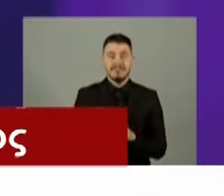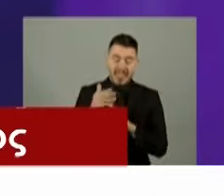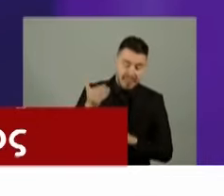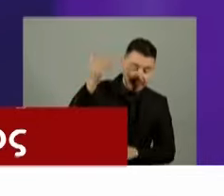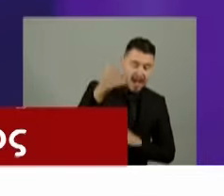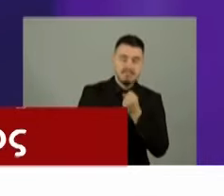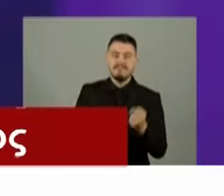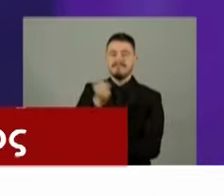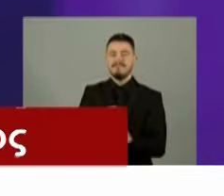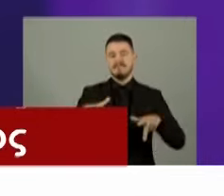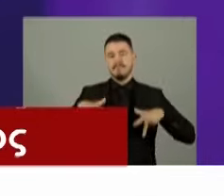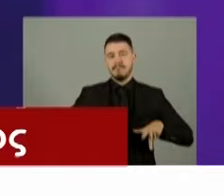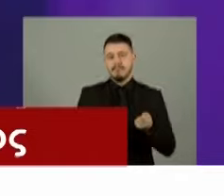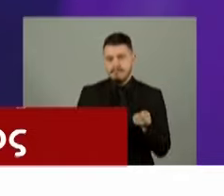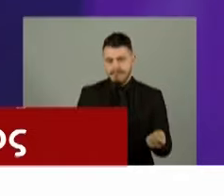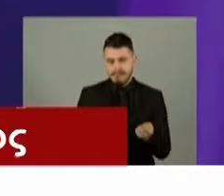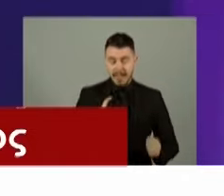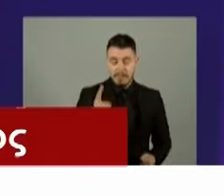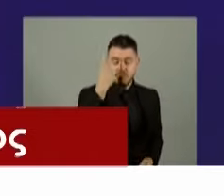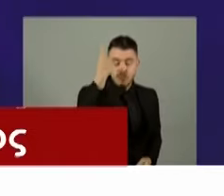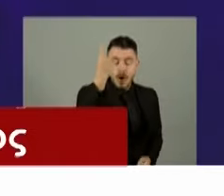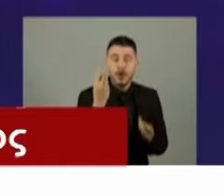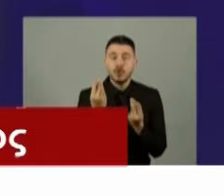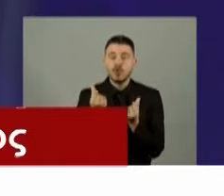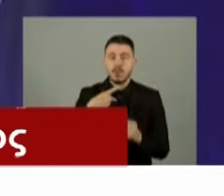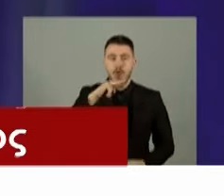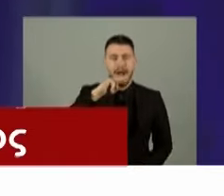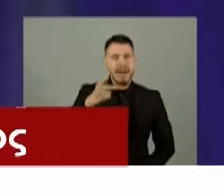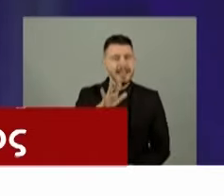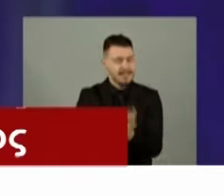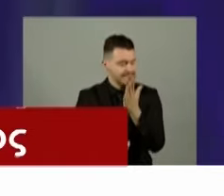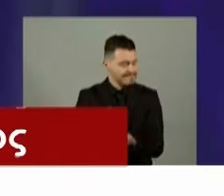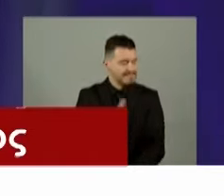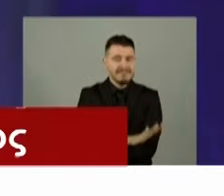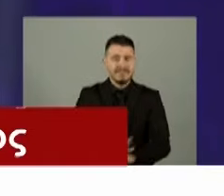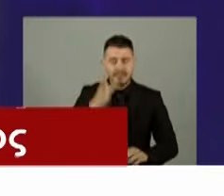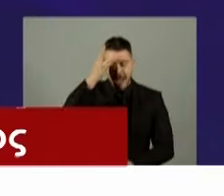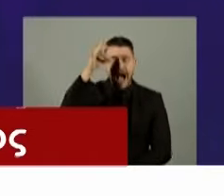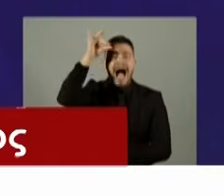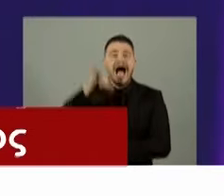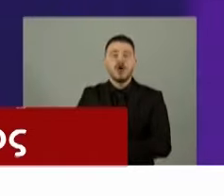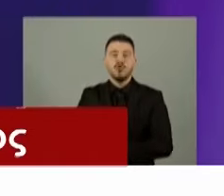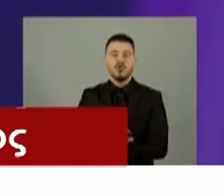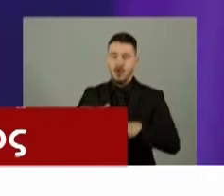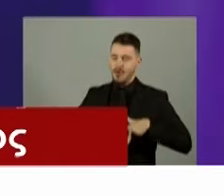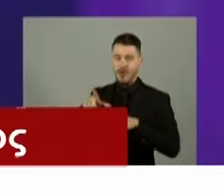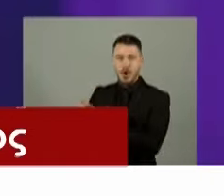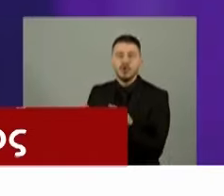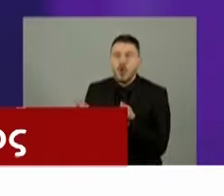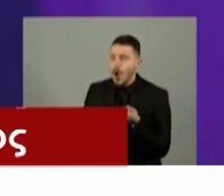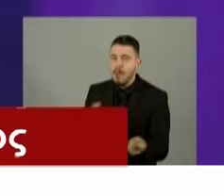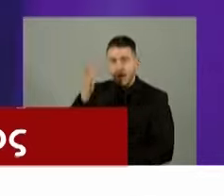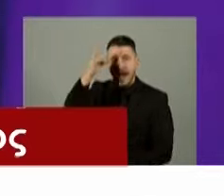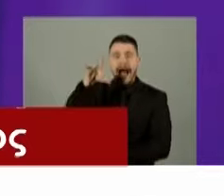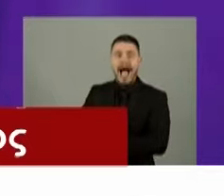συμφωνούσαν δηλαδή με την αρχική του άποψη να στηρίξουν την ίδρυση των ιδιωτικών πανεπιστημίων. Να. Και βάζει και κομματική πειθαρχία. Το